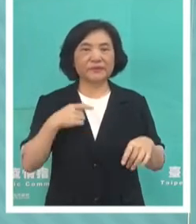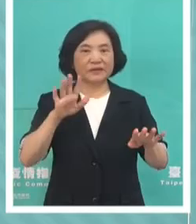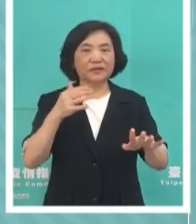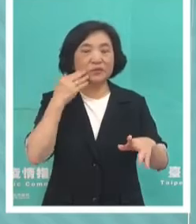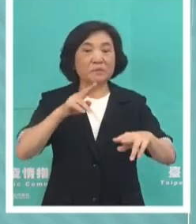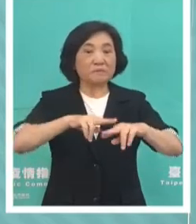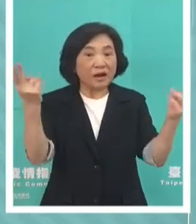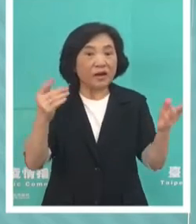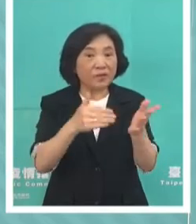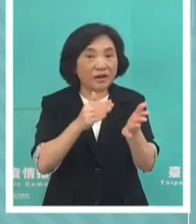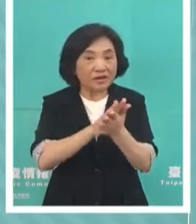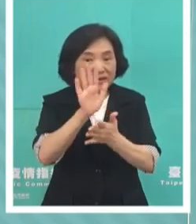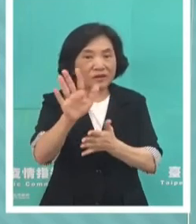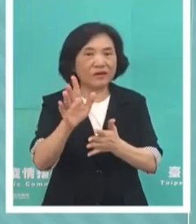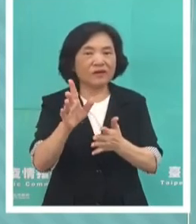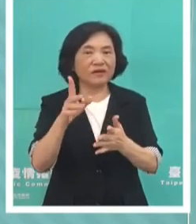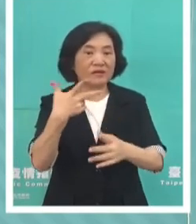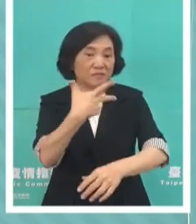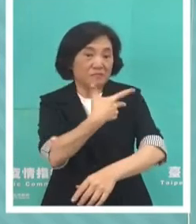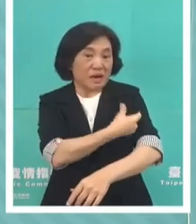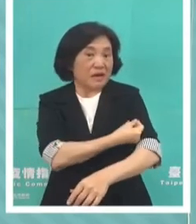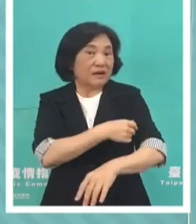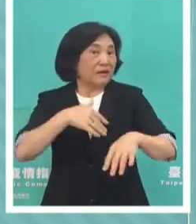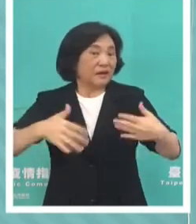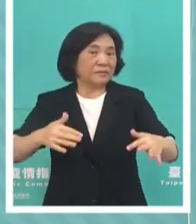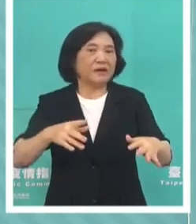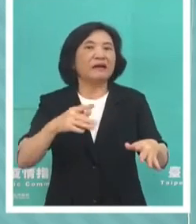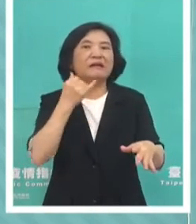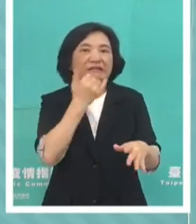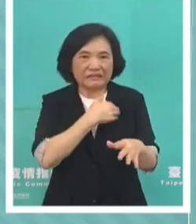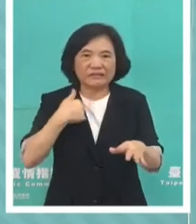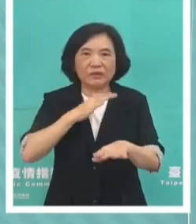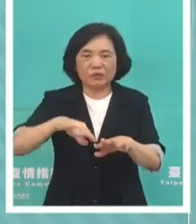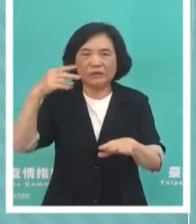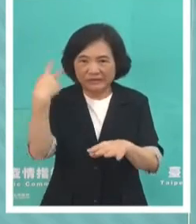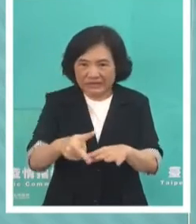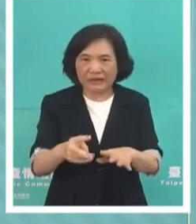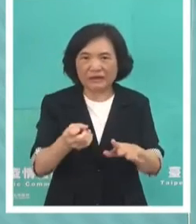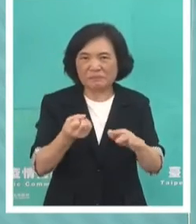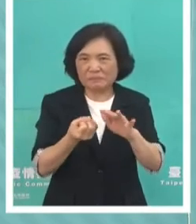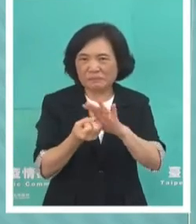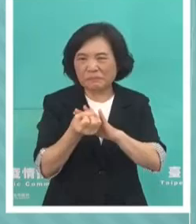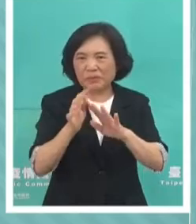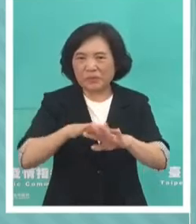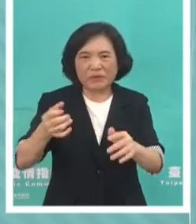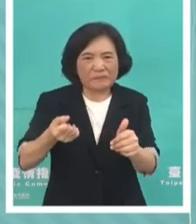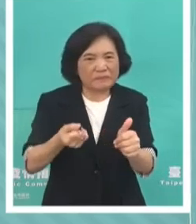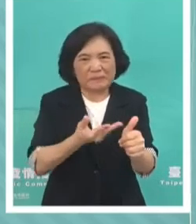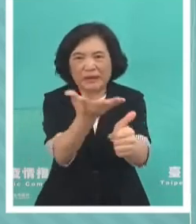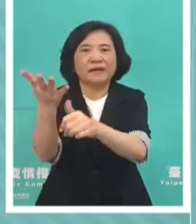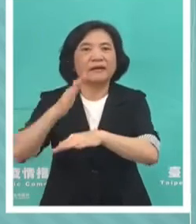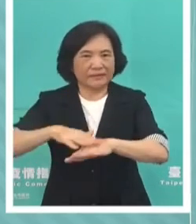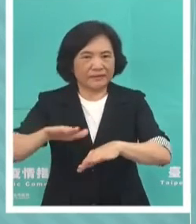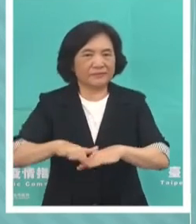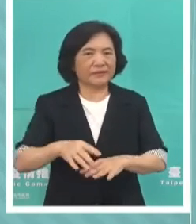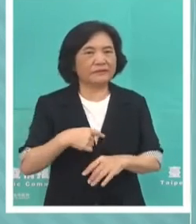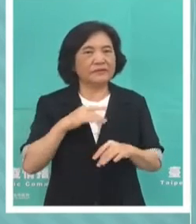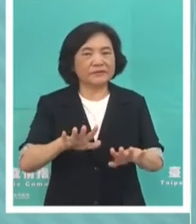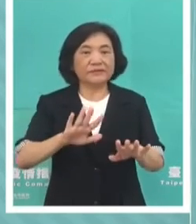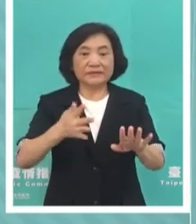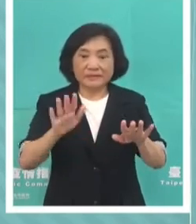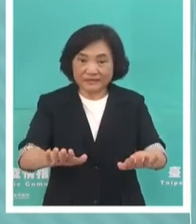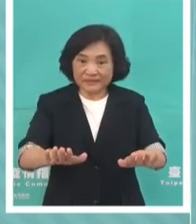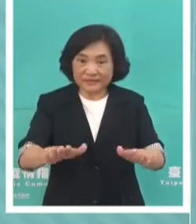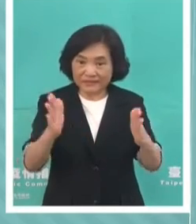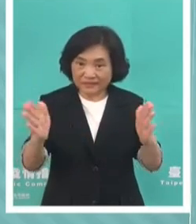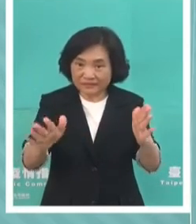除以后会不会在？我也知道，在没有打疫苗的状态下，它很容易又在复发了。不管怎样，这个疫情现在阶段